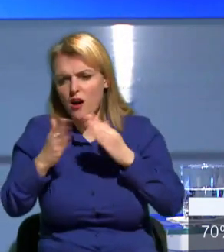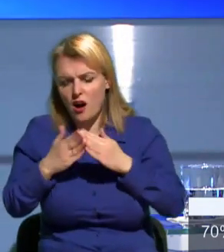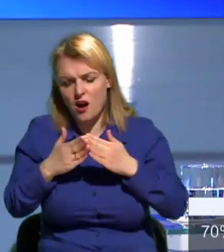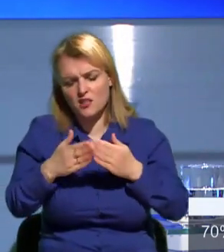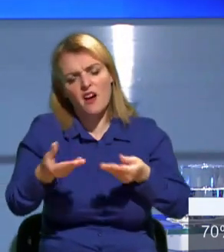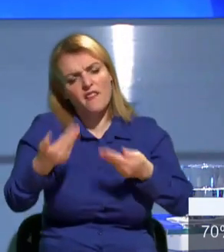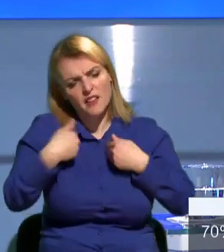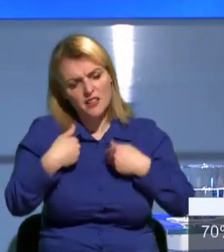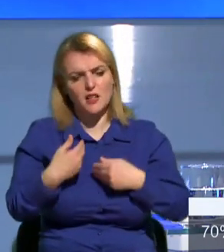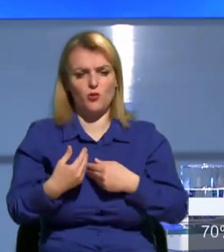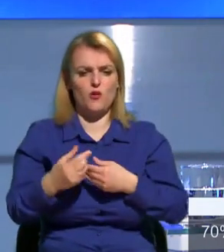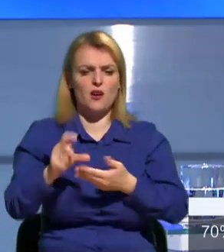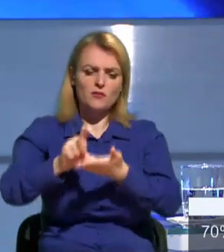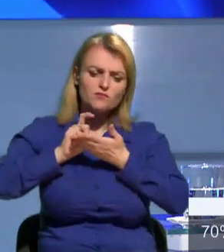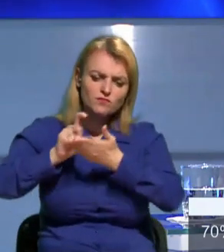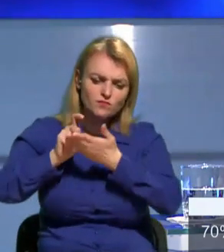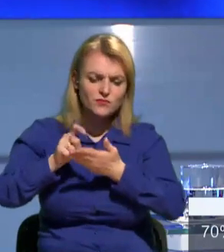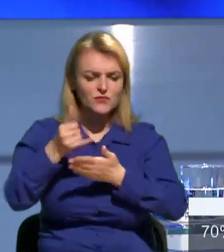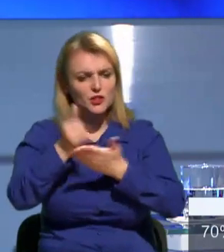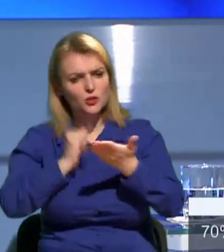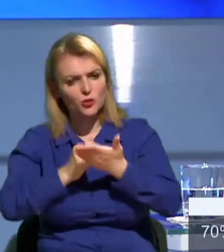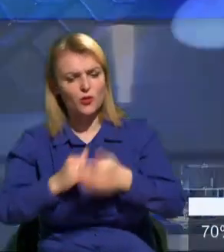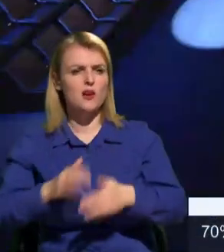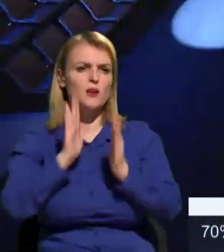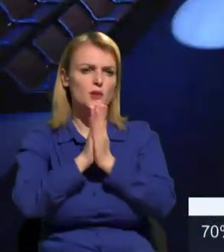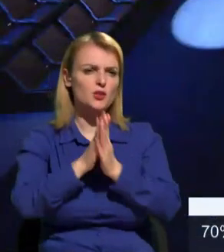țuică, dar fără lichidarea Republicii Moldova.